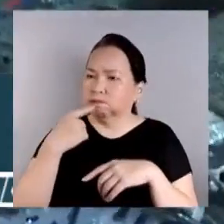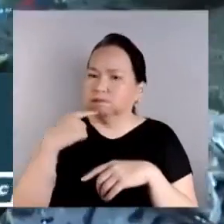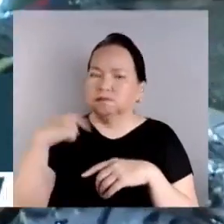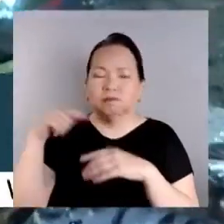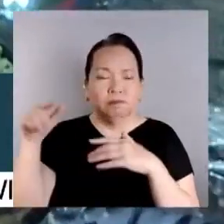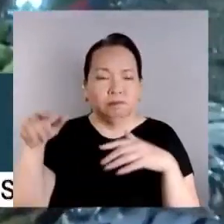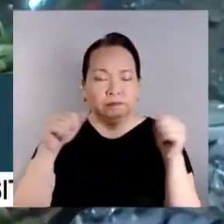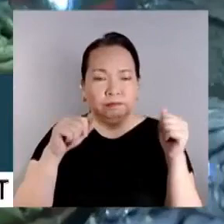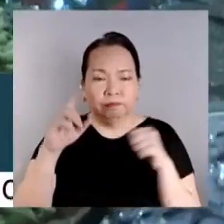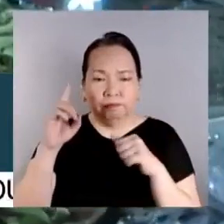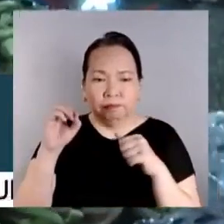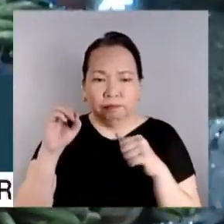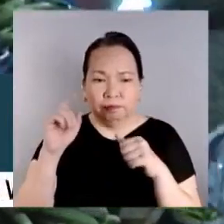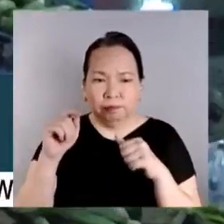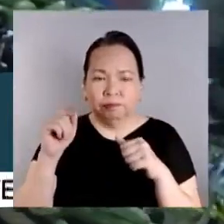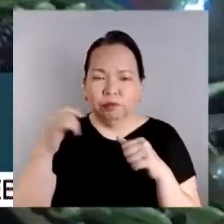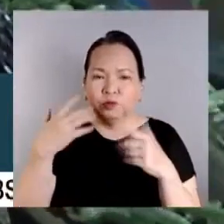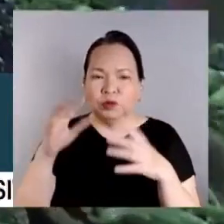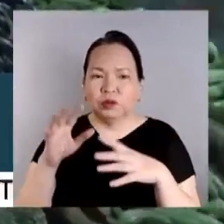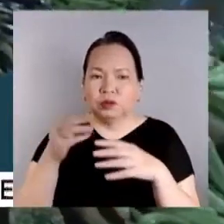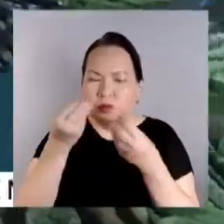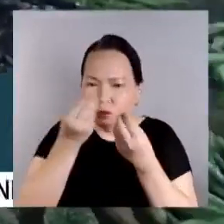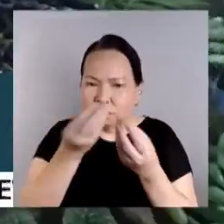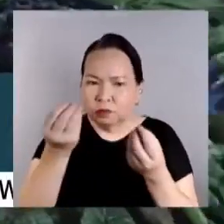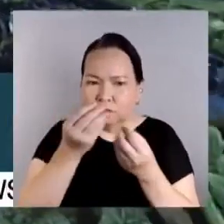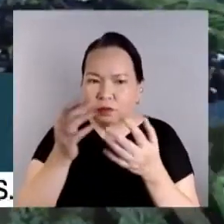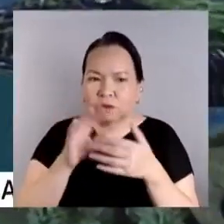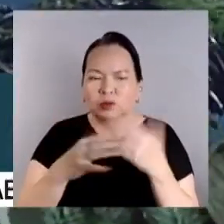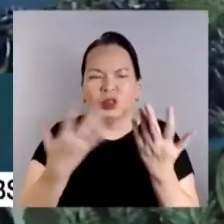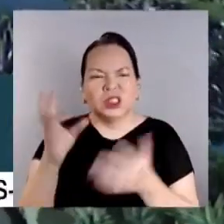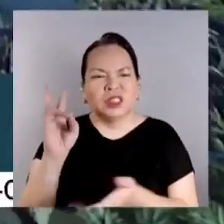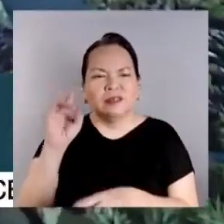finish relocating these families, which are about 7,000,